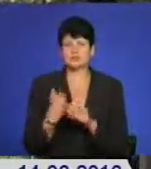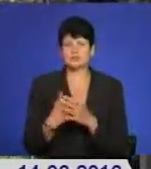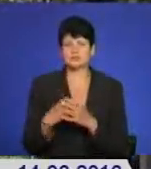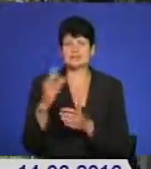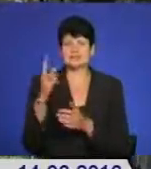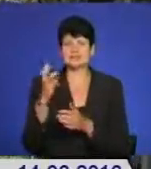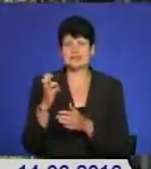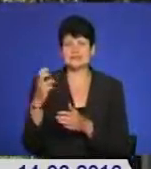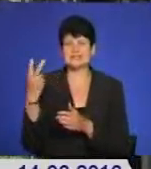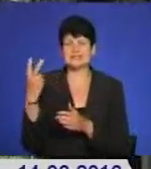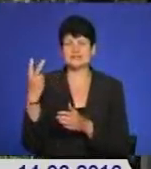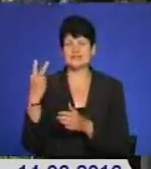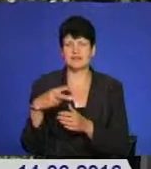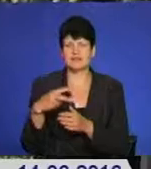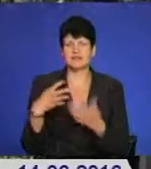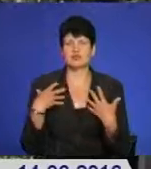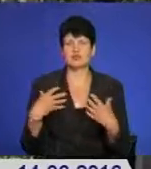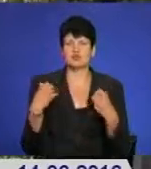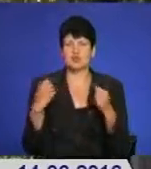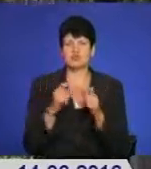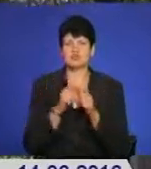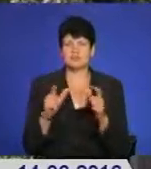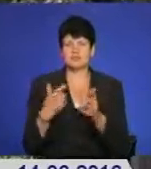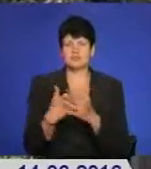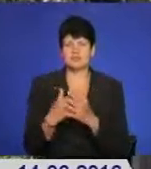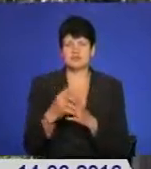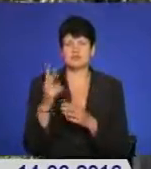320 оздоровчих і відпочинкових закладів, зокрема близько